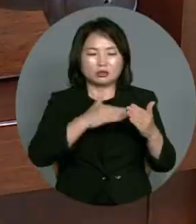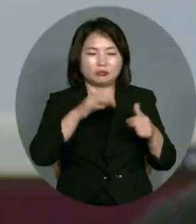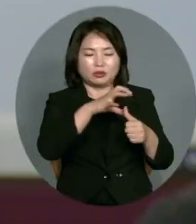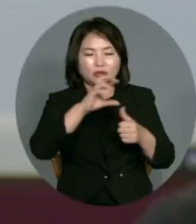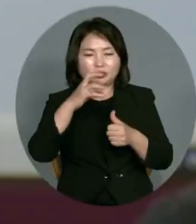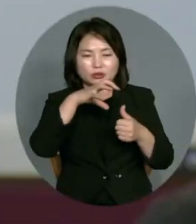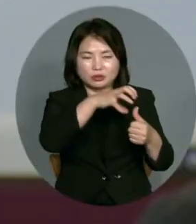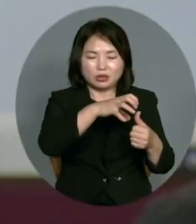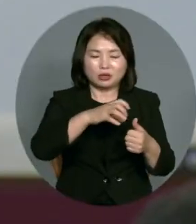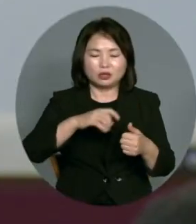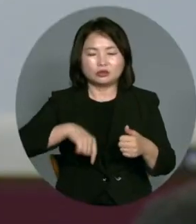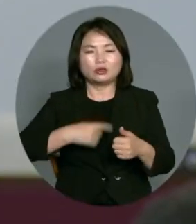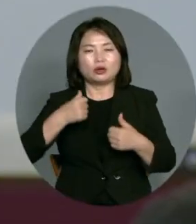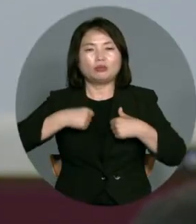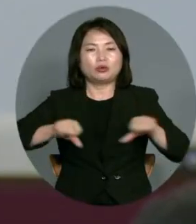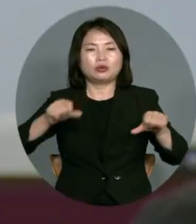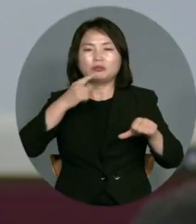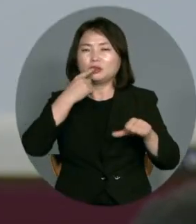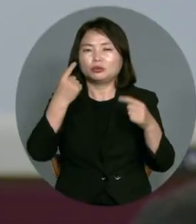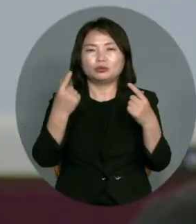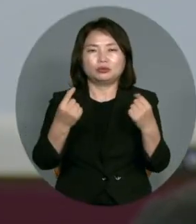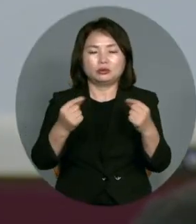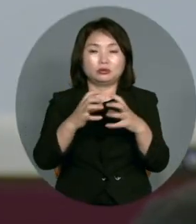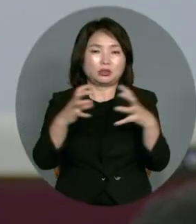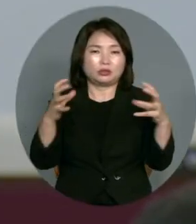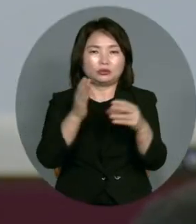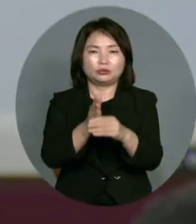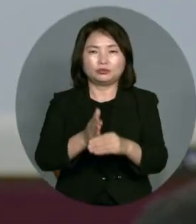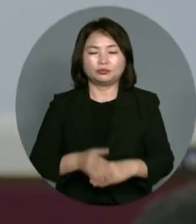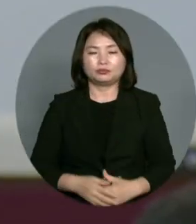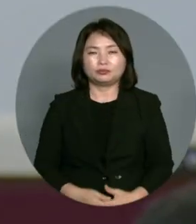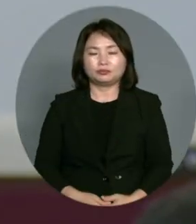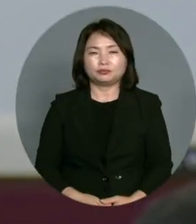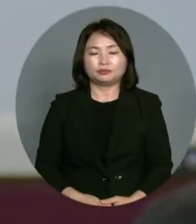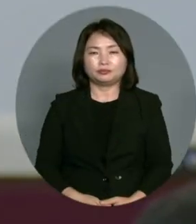스스로 저버리고 있다는 말이 나오고 있습니다 mbc 뉴스 양관 입니다